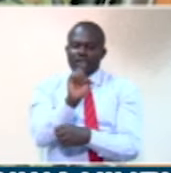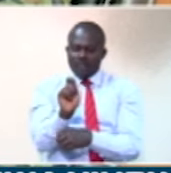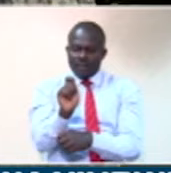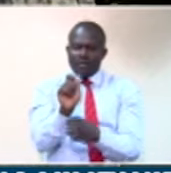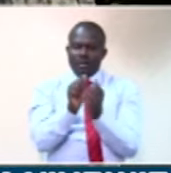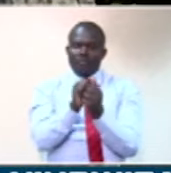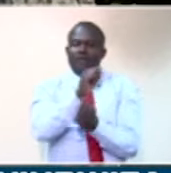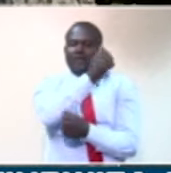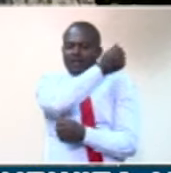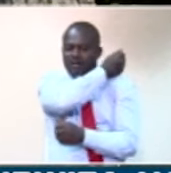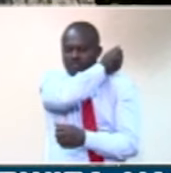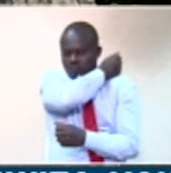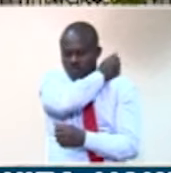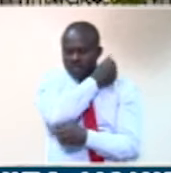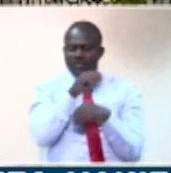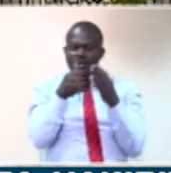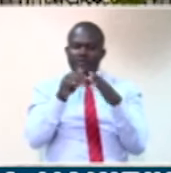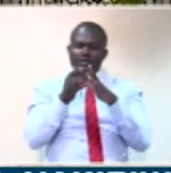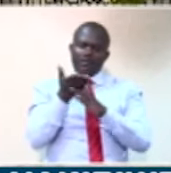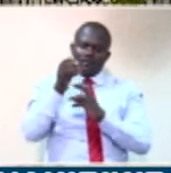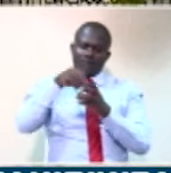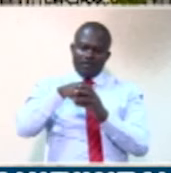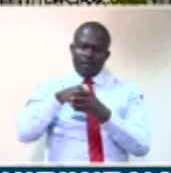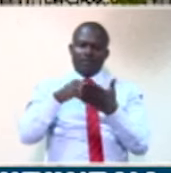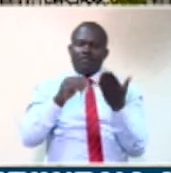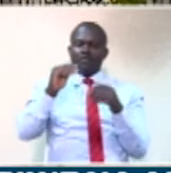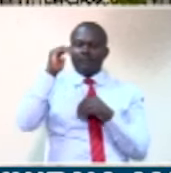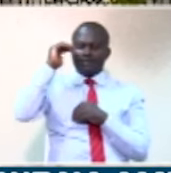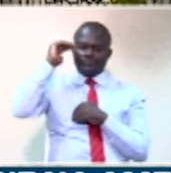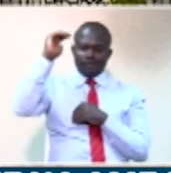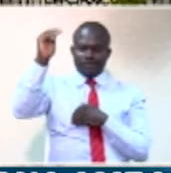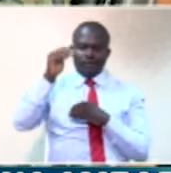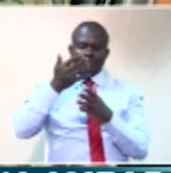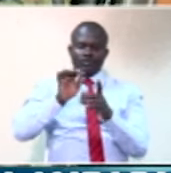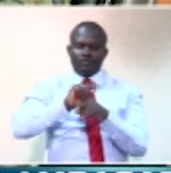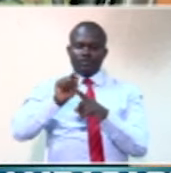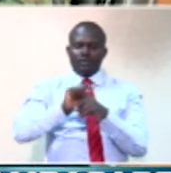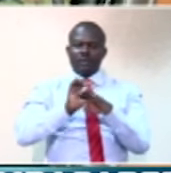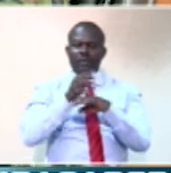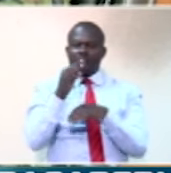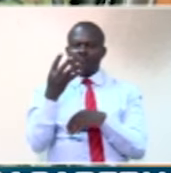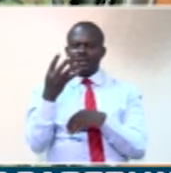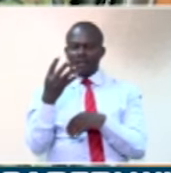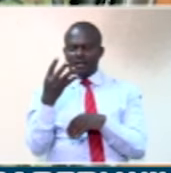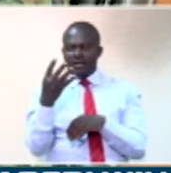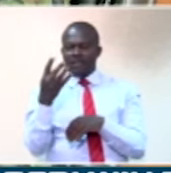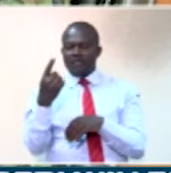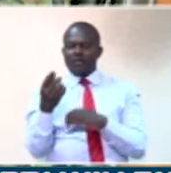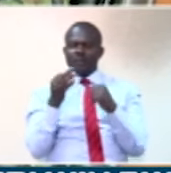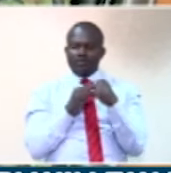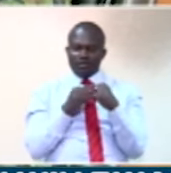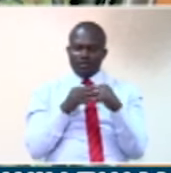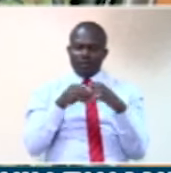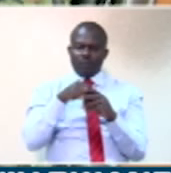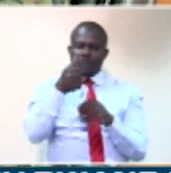na colonel. Abamaze kurinyuramo bamaze kuba muri Senior Course bamaze kuba 418. Muri